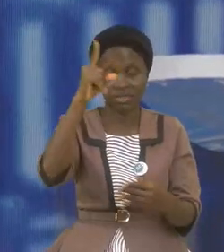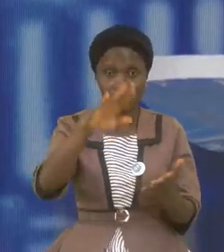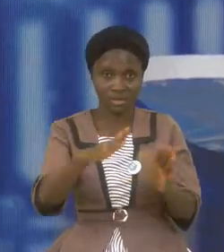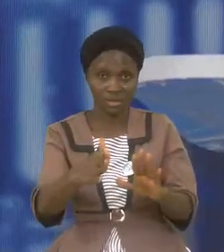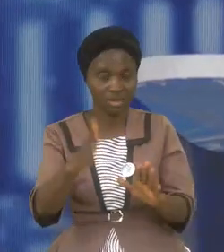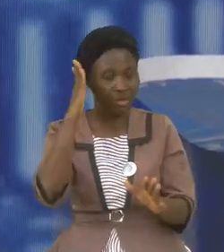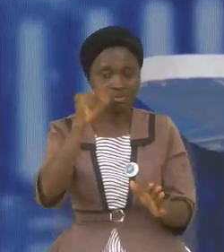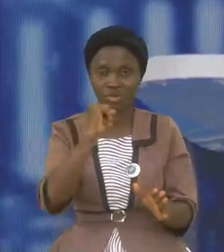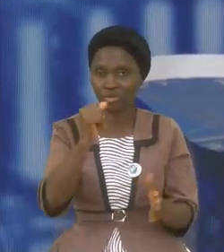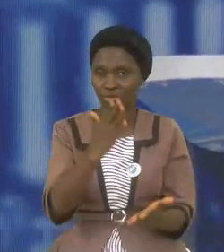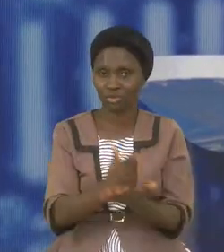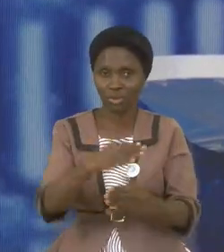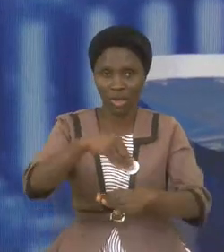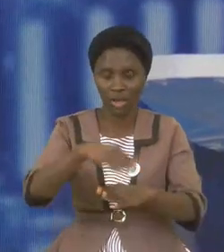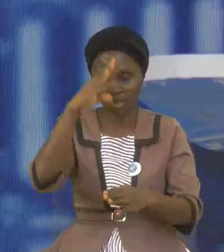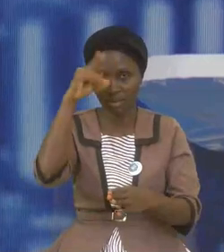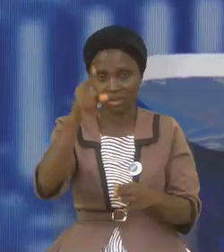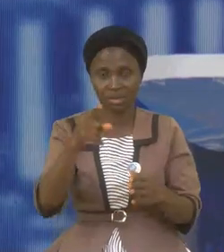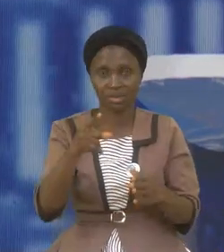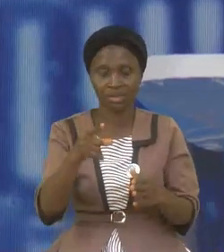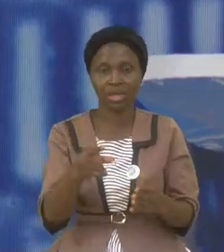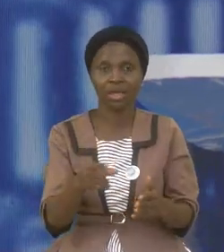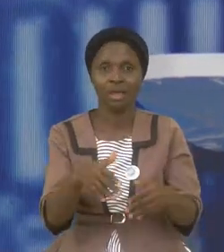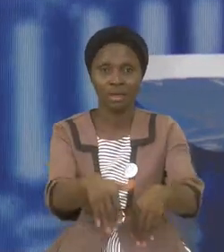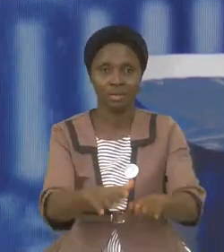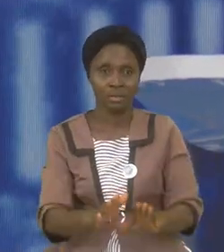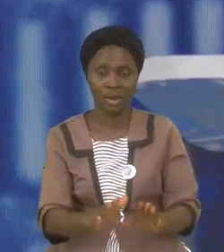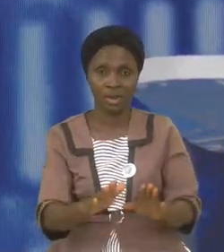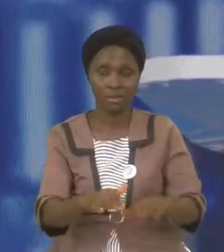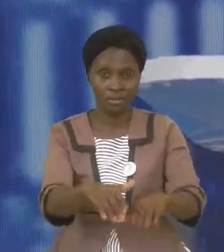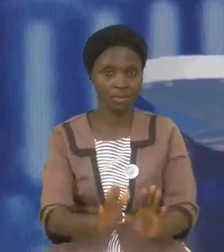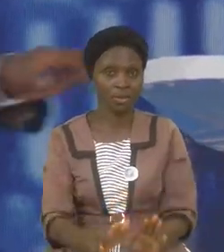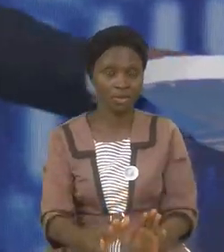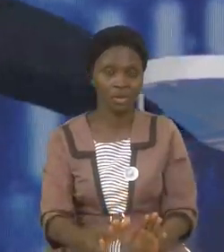pas s'arrêter après sa mort, ne vont pas s'arrêter